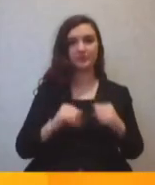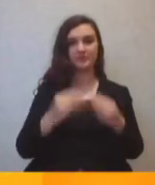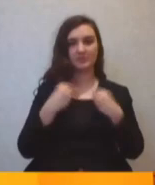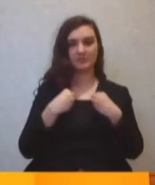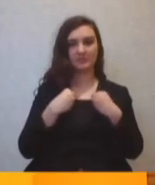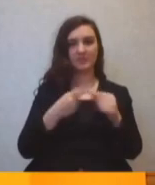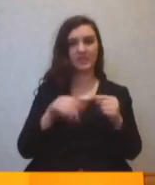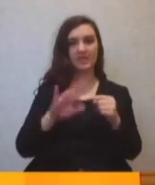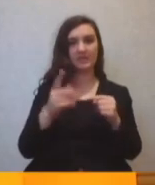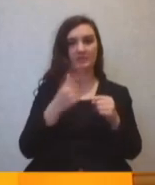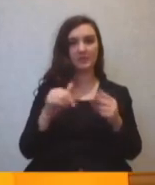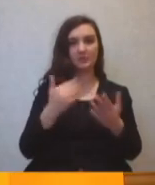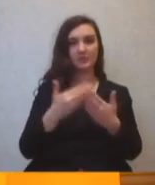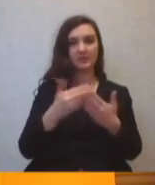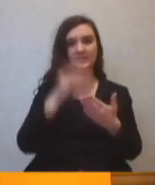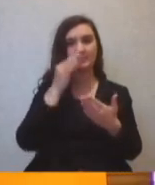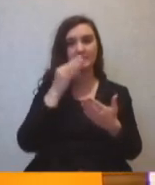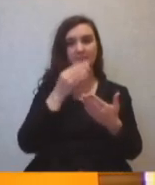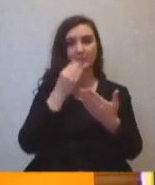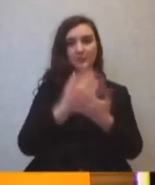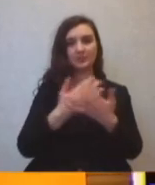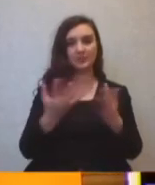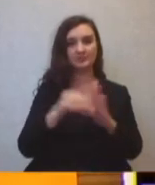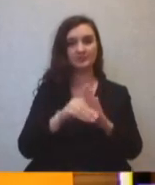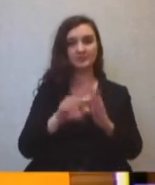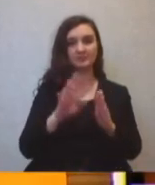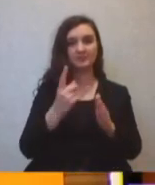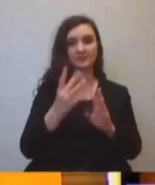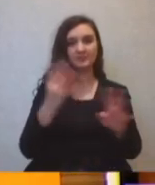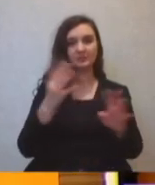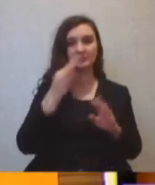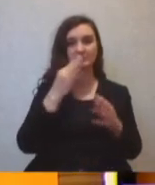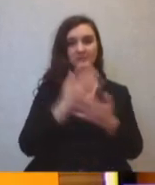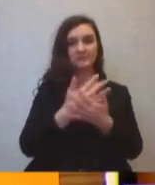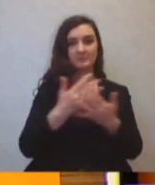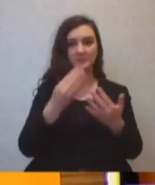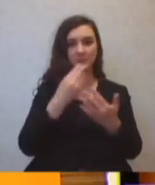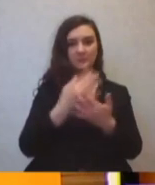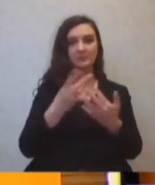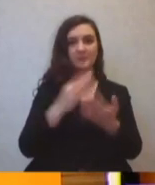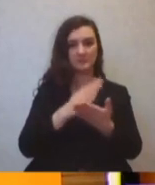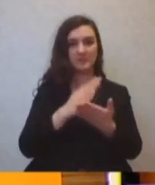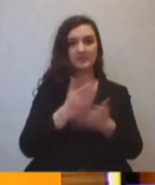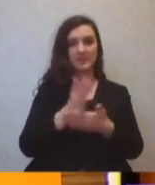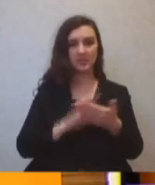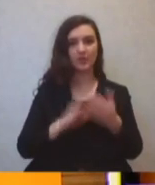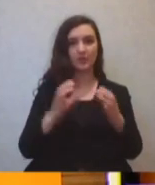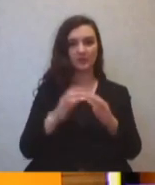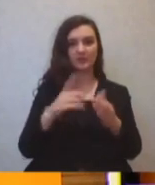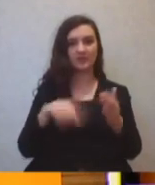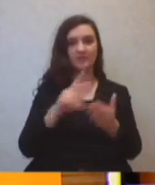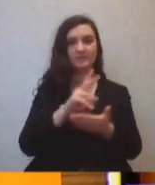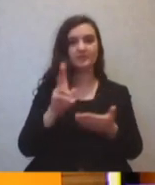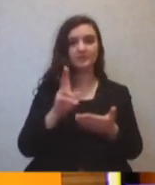არა მარტო თქვა ტკბილი პროდუქტები იგულისხმება, პირველ რიგში ტკბილი პროდუქტები, მაგრამ არის კატეგორია,